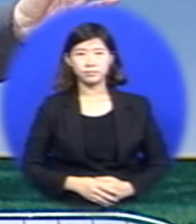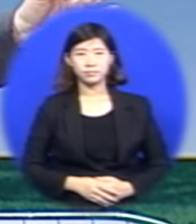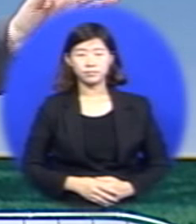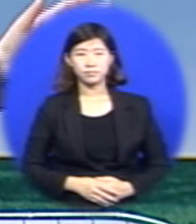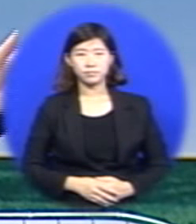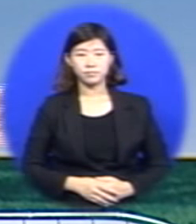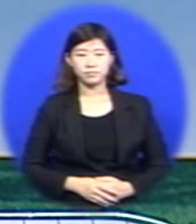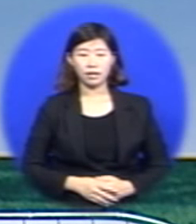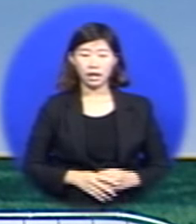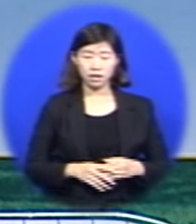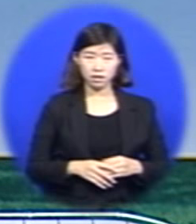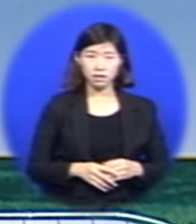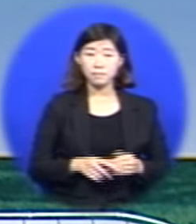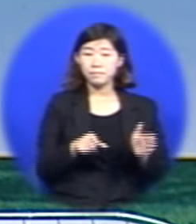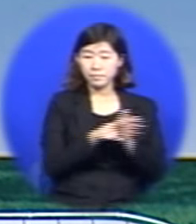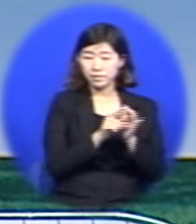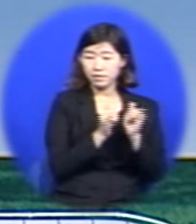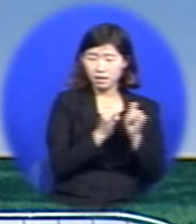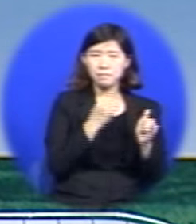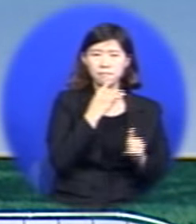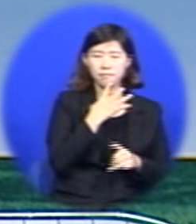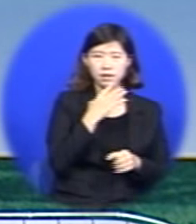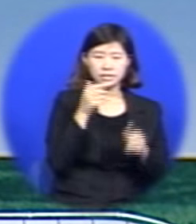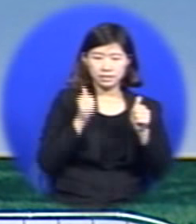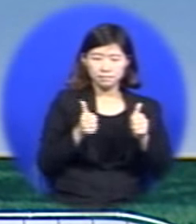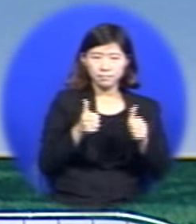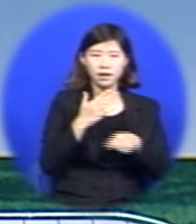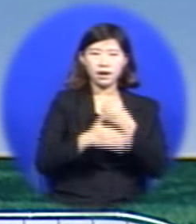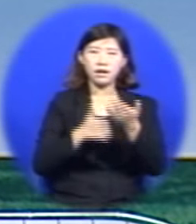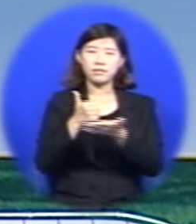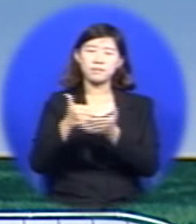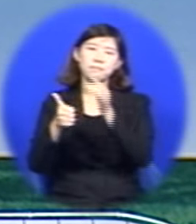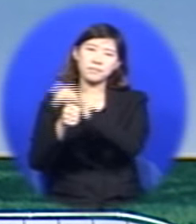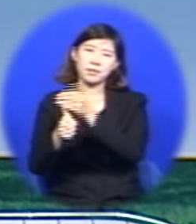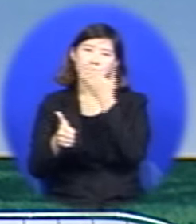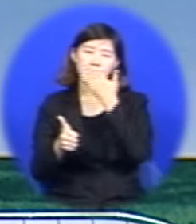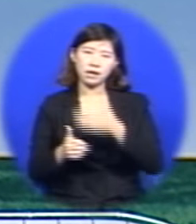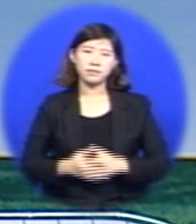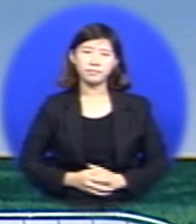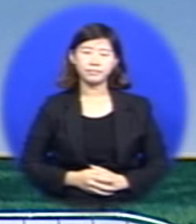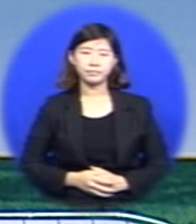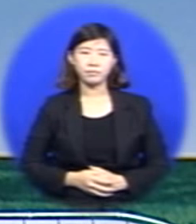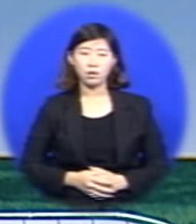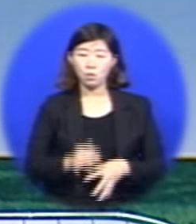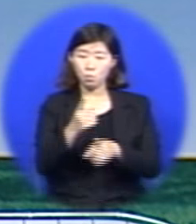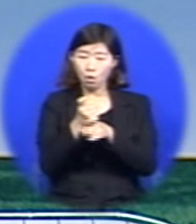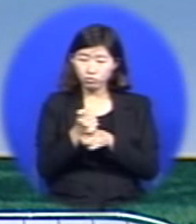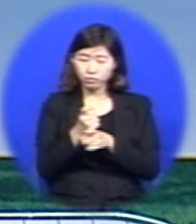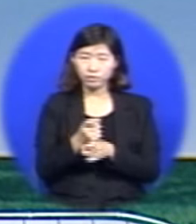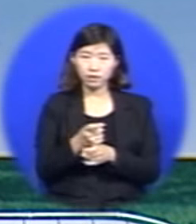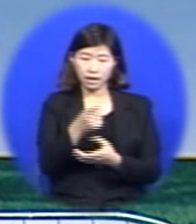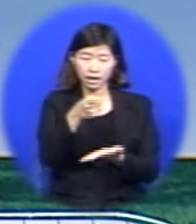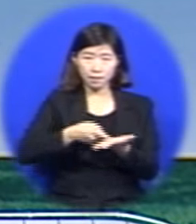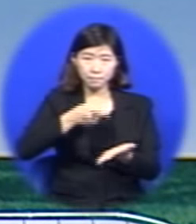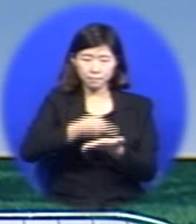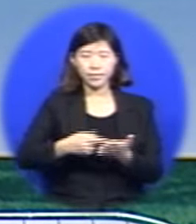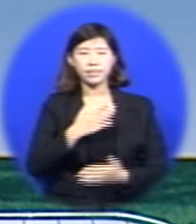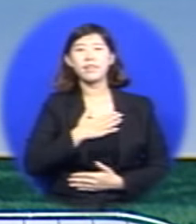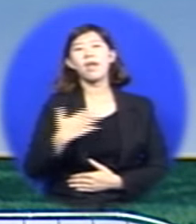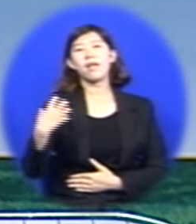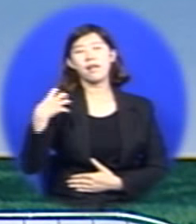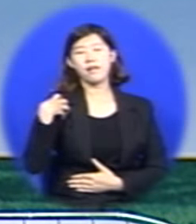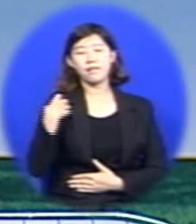수가 있어요. 19절 하반절에 성경에도 기록하기를 원수 갚는 것은 내가 할 일이니 내가